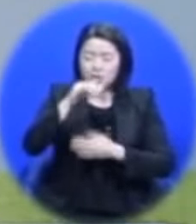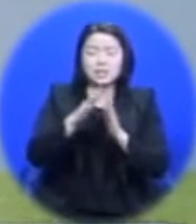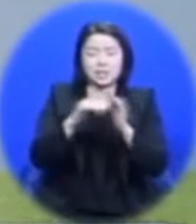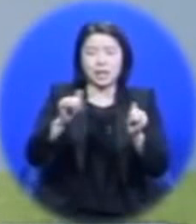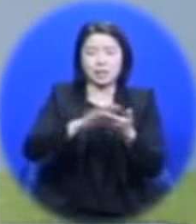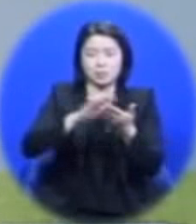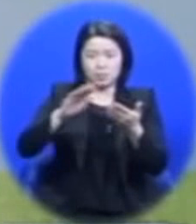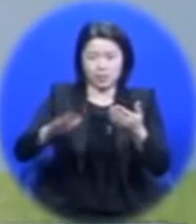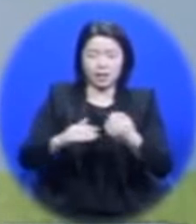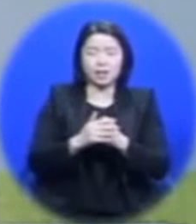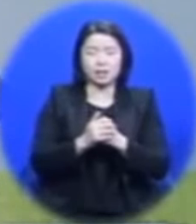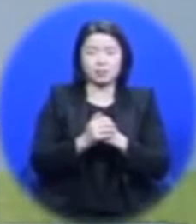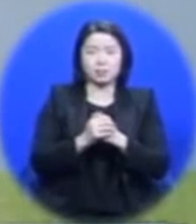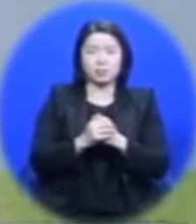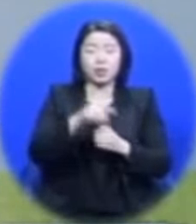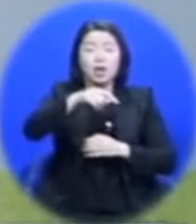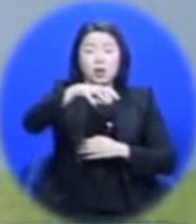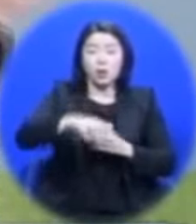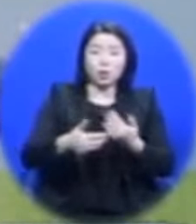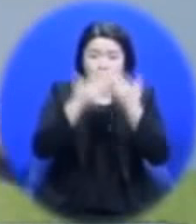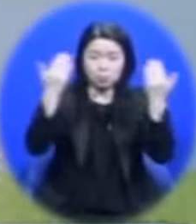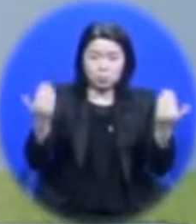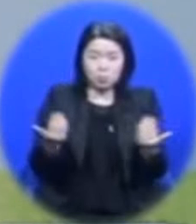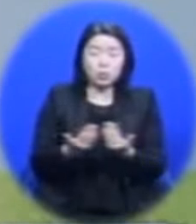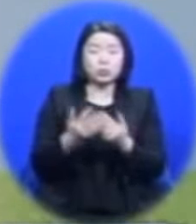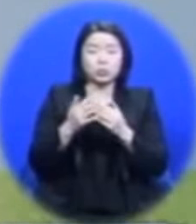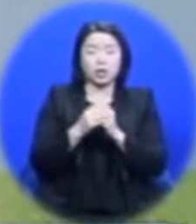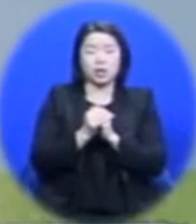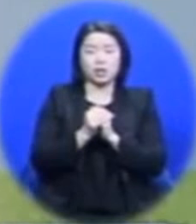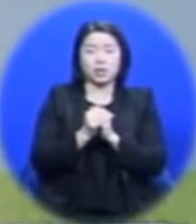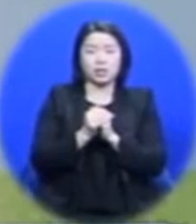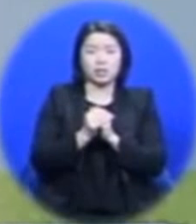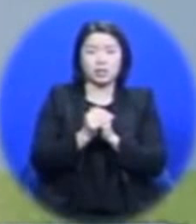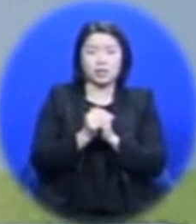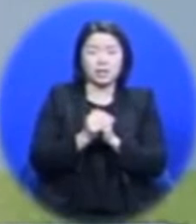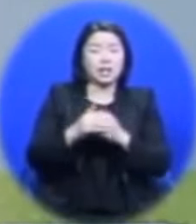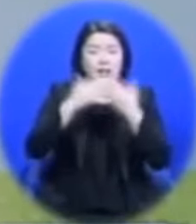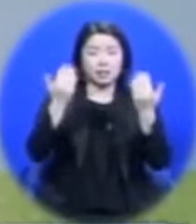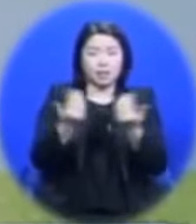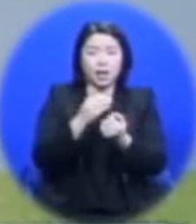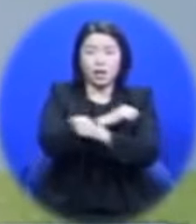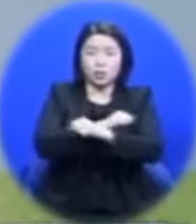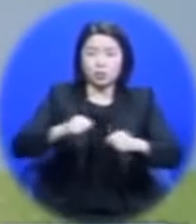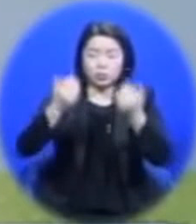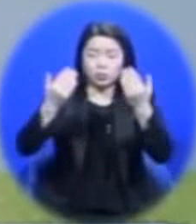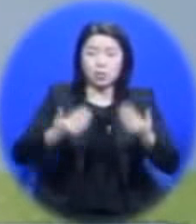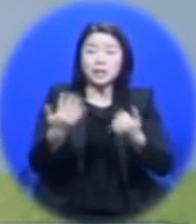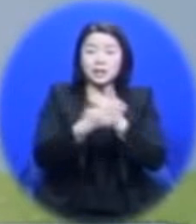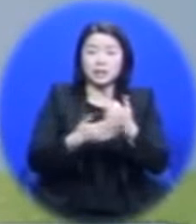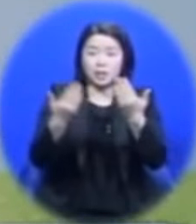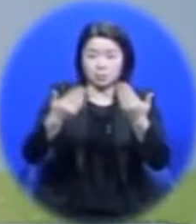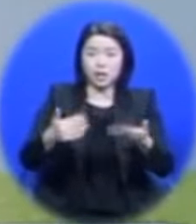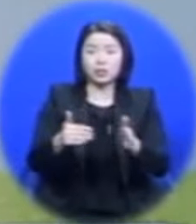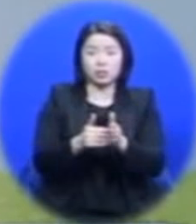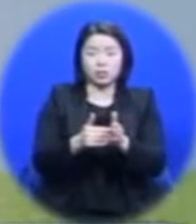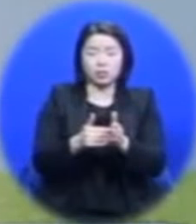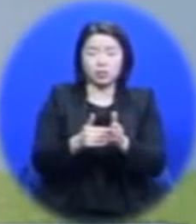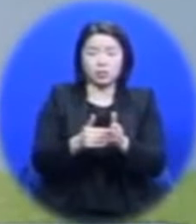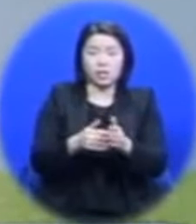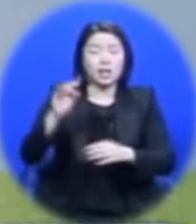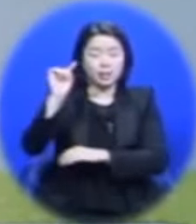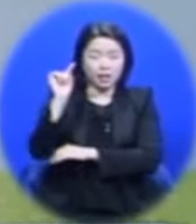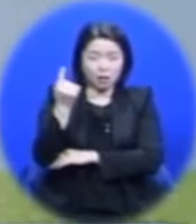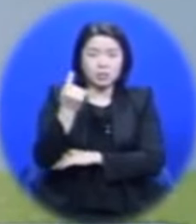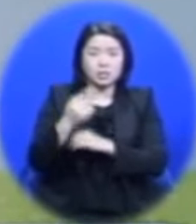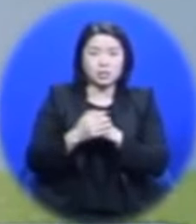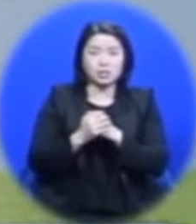사람입니다. 여기 있는 우리 모두가 다 용서받은 은혜를 받았잖아요.